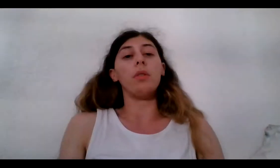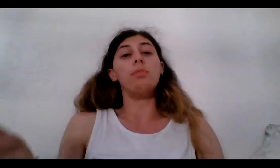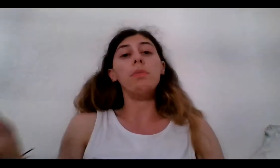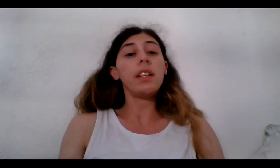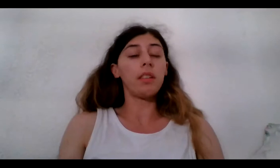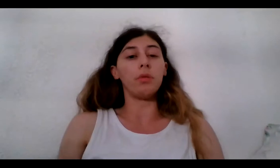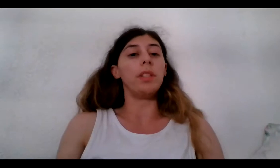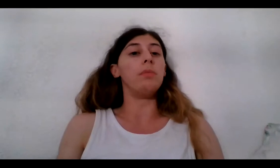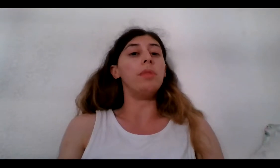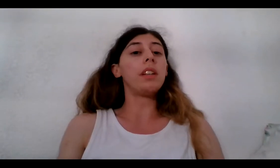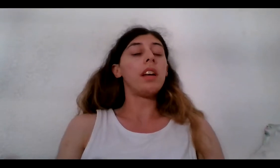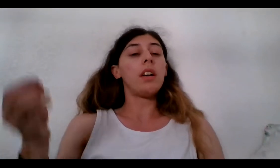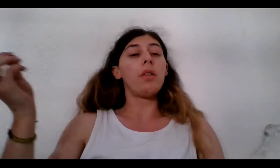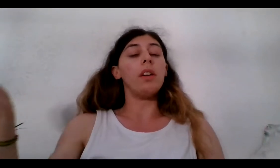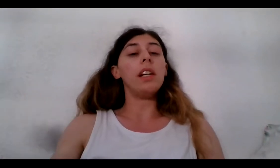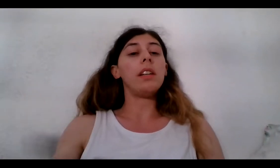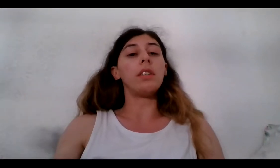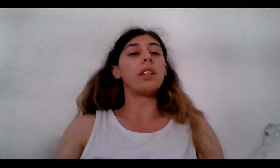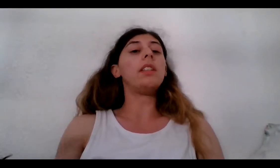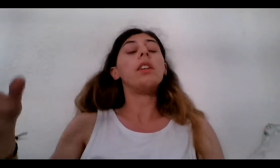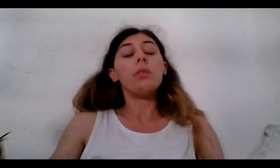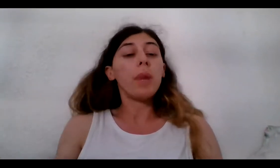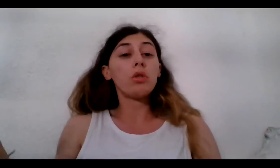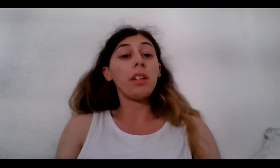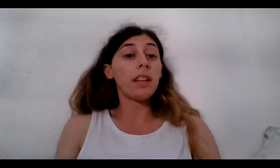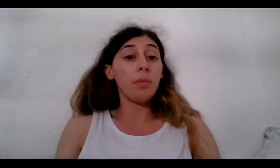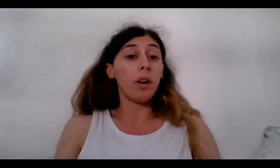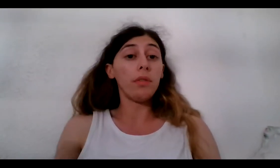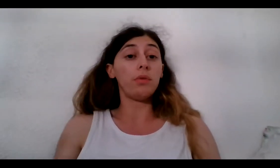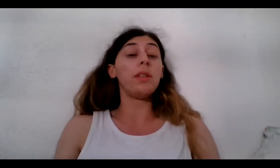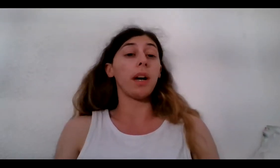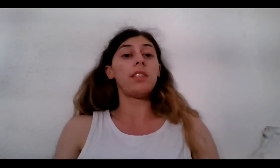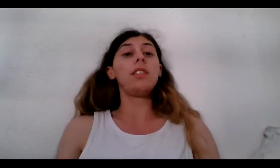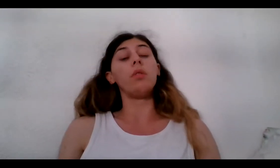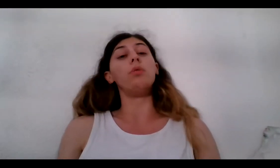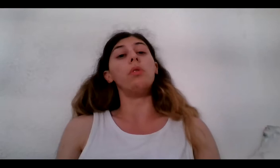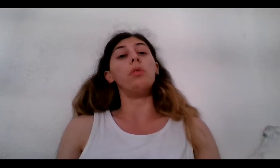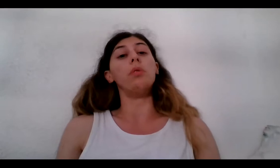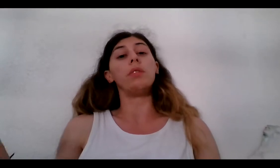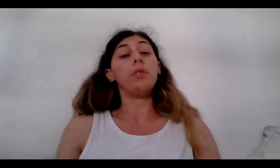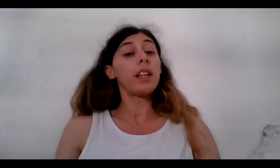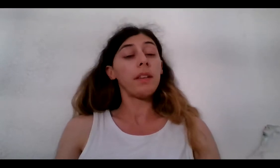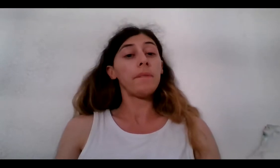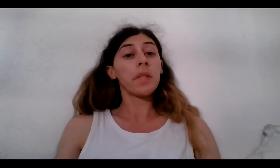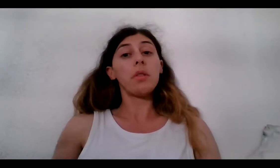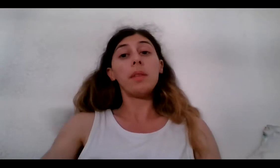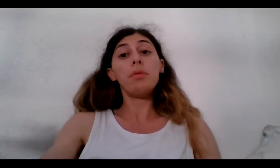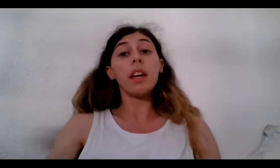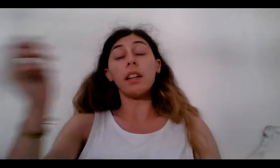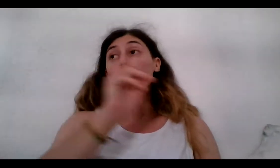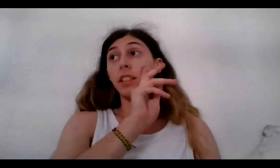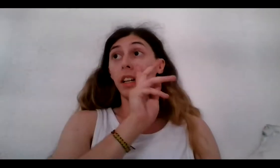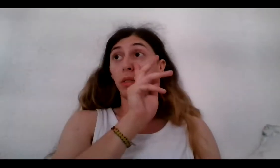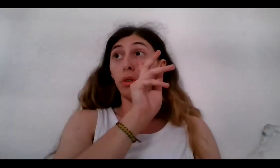médecins publics, en hôpital public, qui majoritairement faisaient partie de la SOFECT. Et puis, il